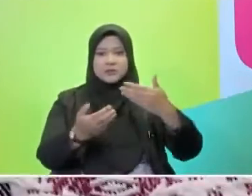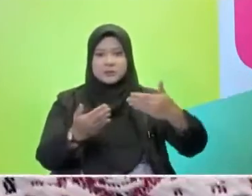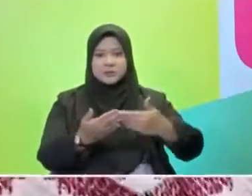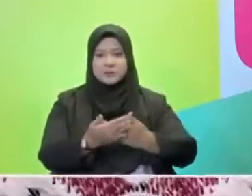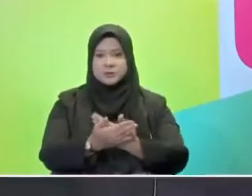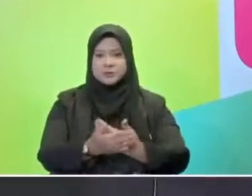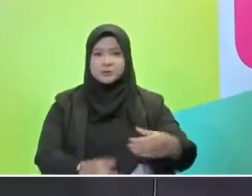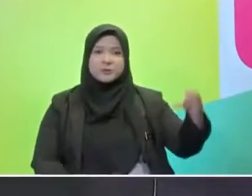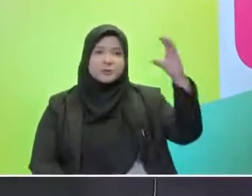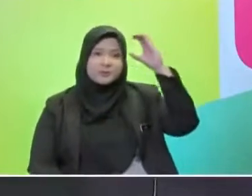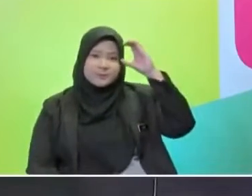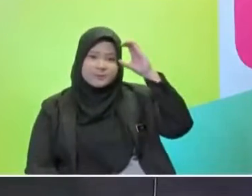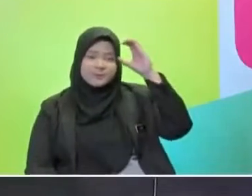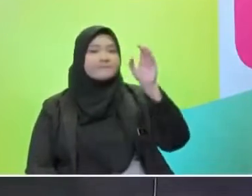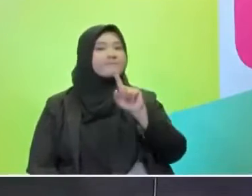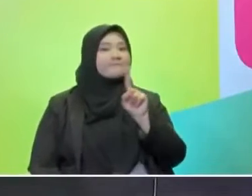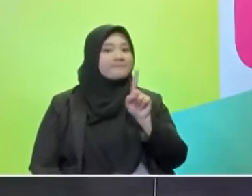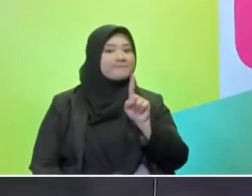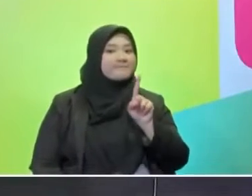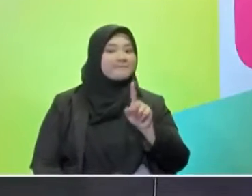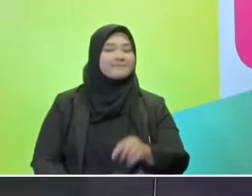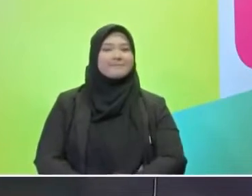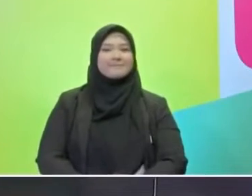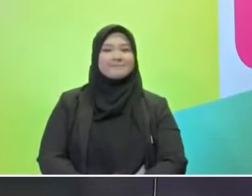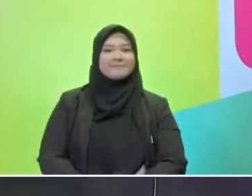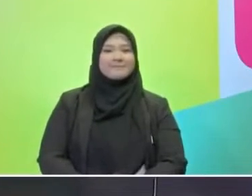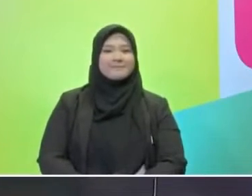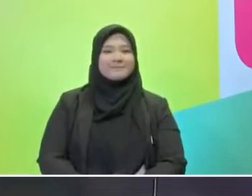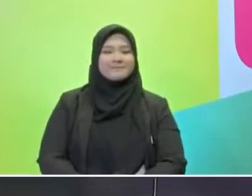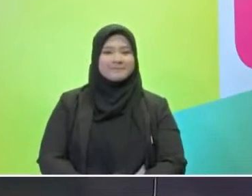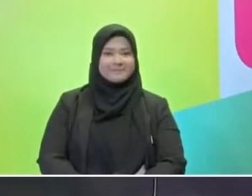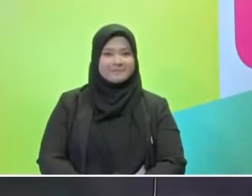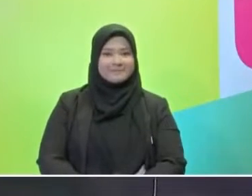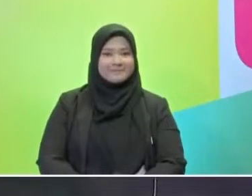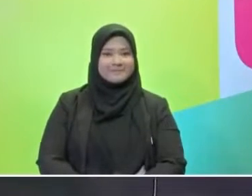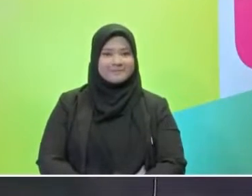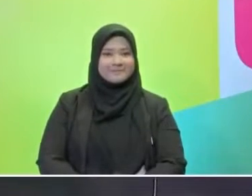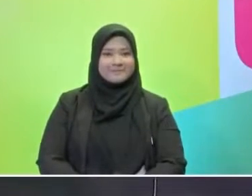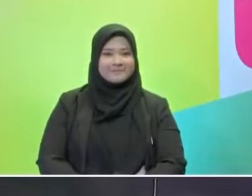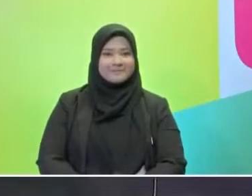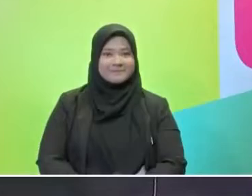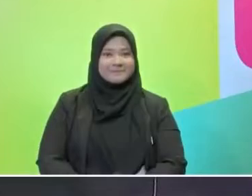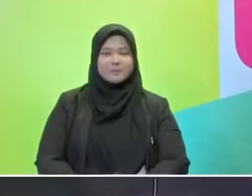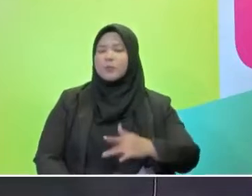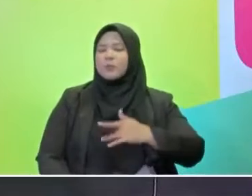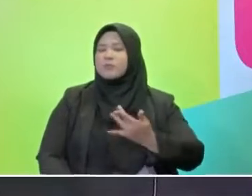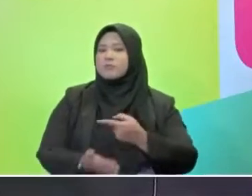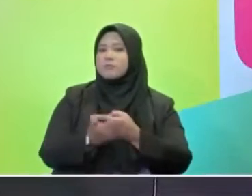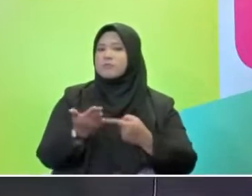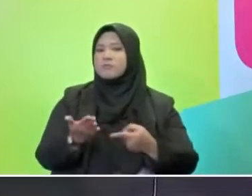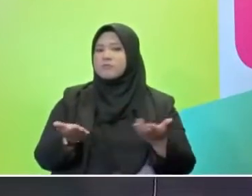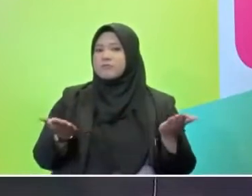Tekan. Pastikan dia tidak jatuh. Saya tampaklah, cikgu. Boleh? Boleh. Baik.